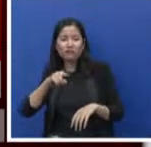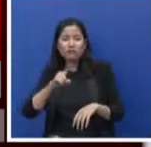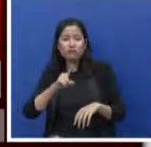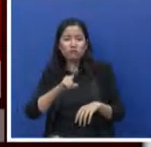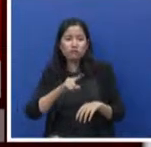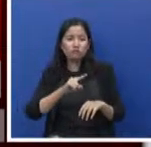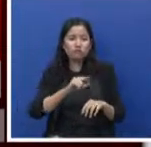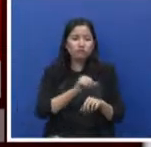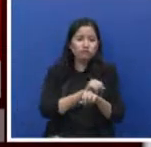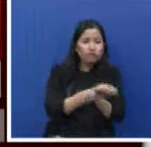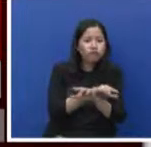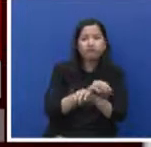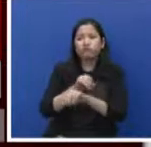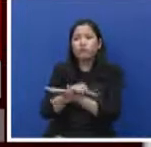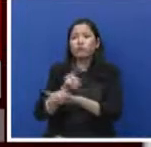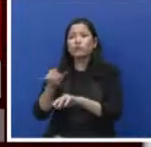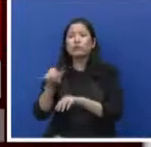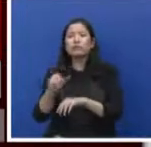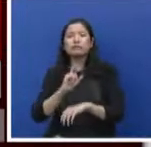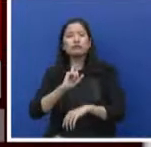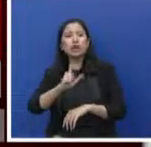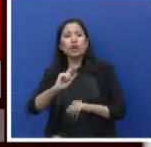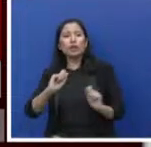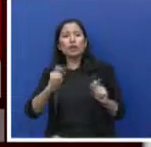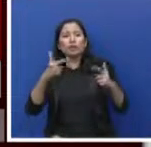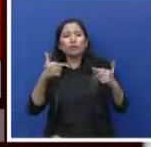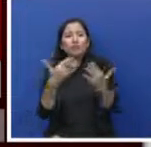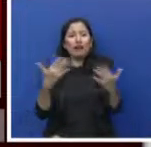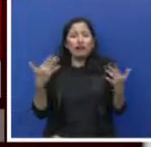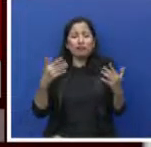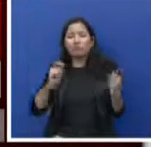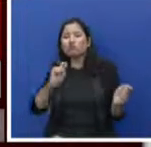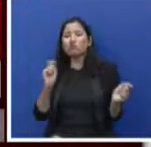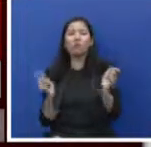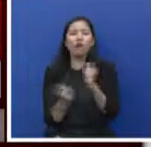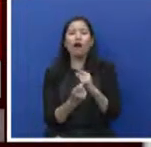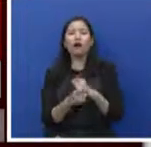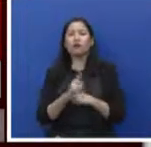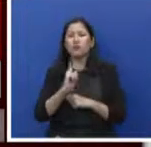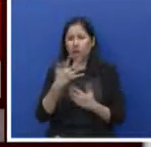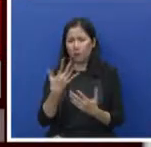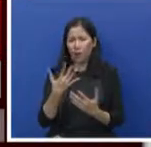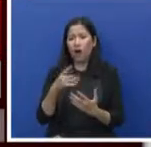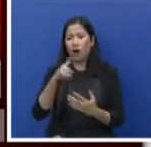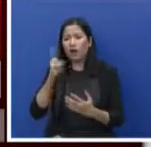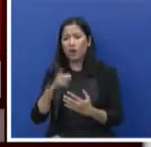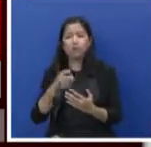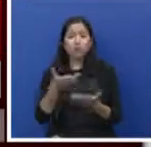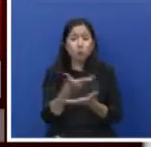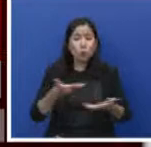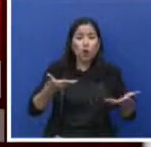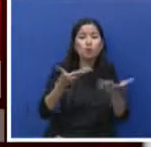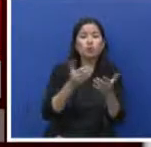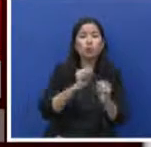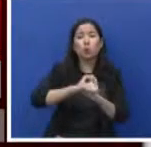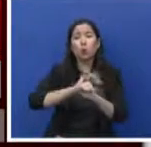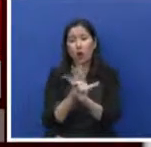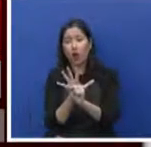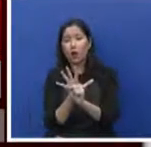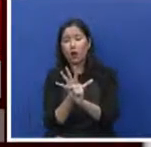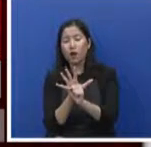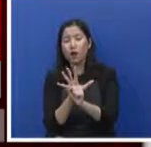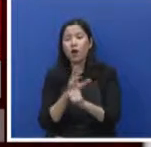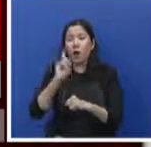terjadi perubahan pola hidup dari masyarakat, khususnya karena ada dorongan pandemi COVID ini. Salah satunya